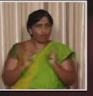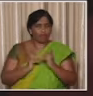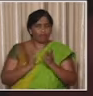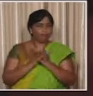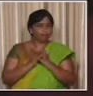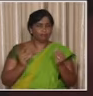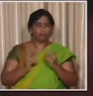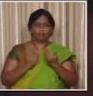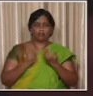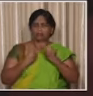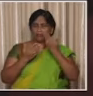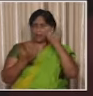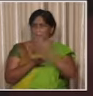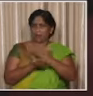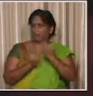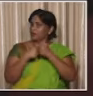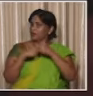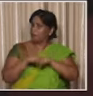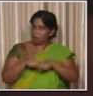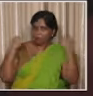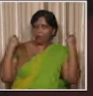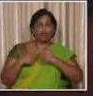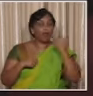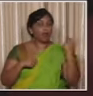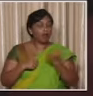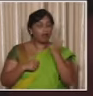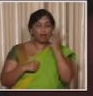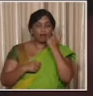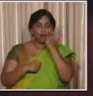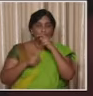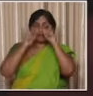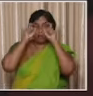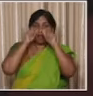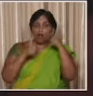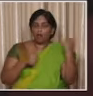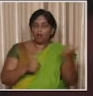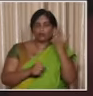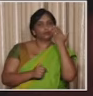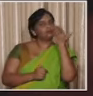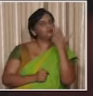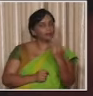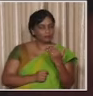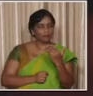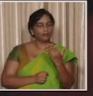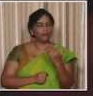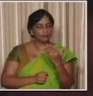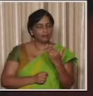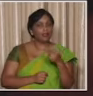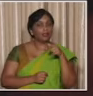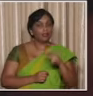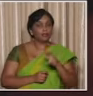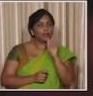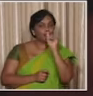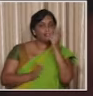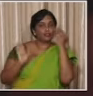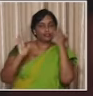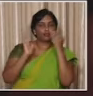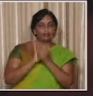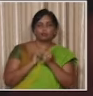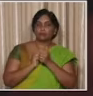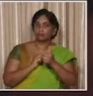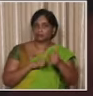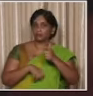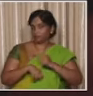ඒ පෞරු බිඳ දාලා අලුත් හැකින් බල්ල අලුත් කෝණයකින් මේ විෂය දිහා බල්ල කටයුතු කළ